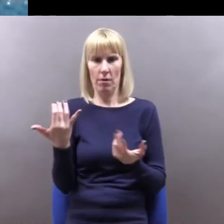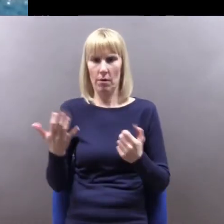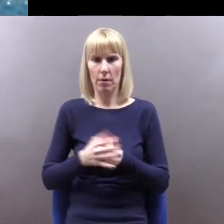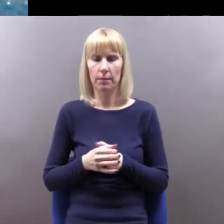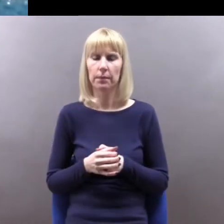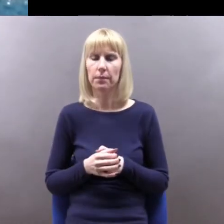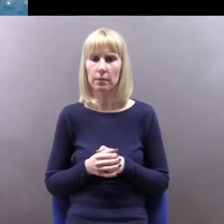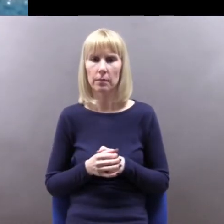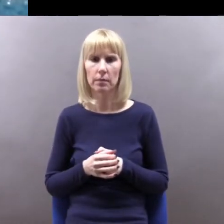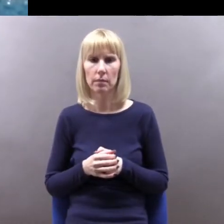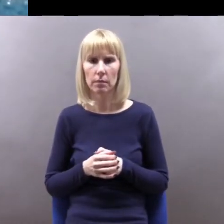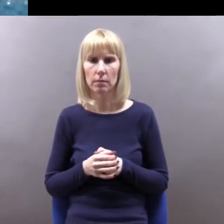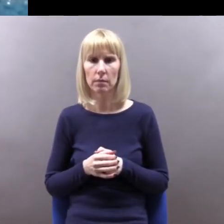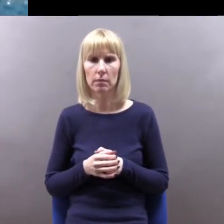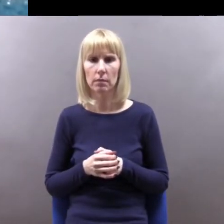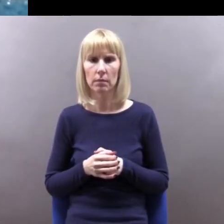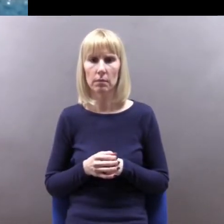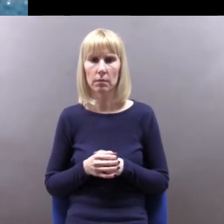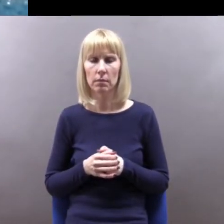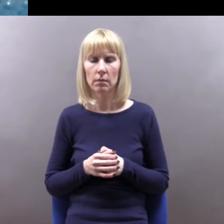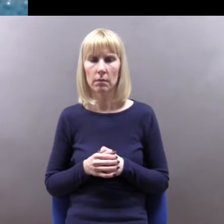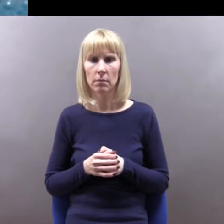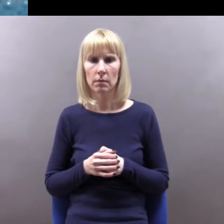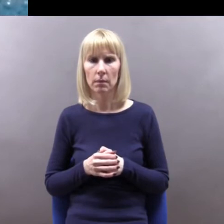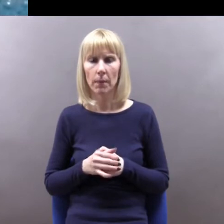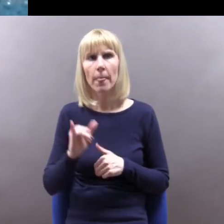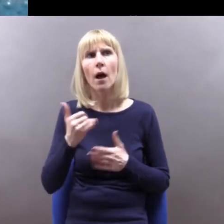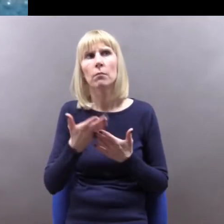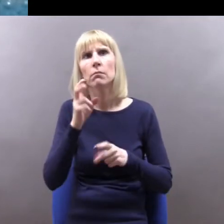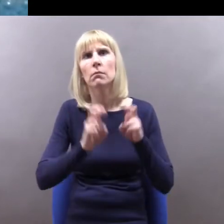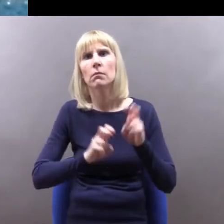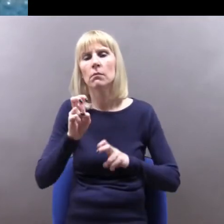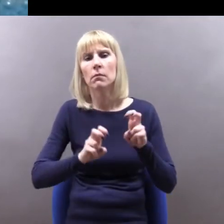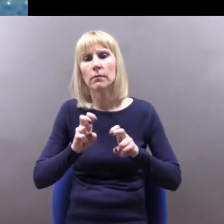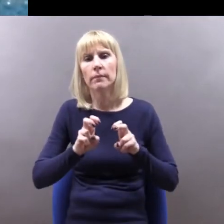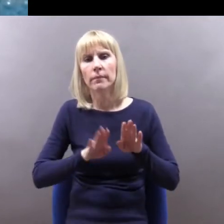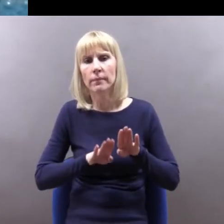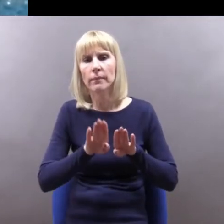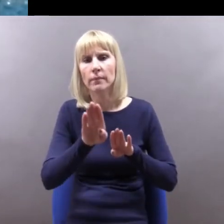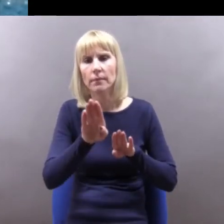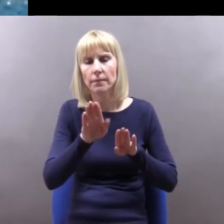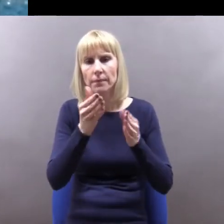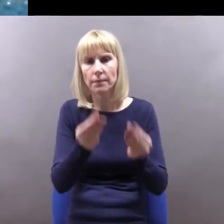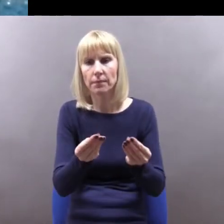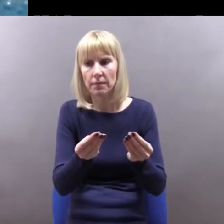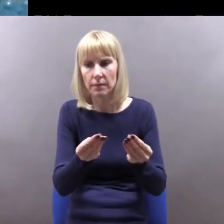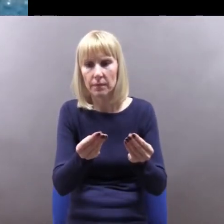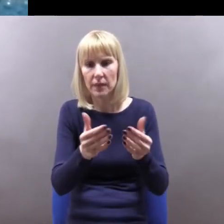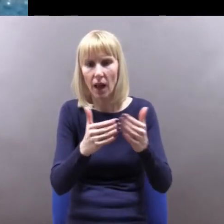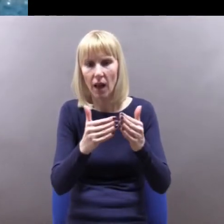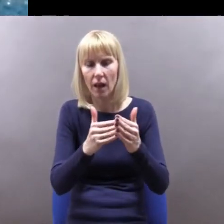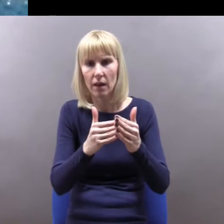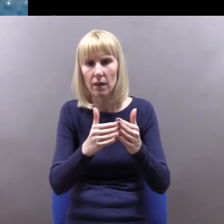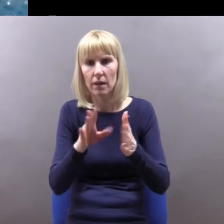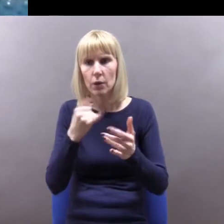tam padło też takie pytanie, że jakby się ta winda zatrzymała. Ja uważam, że łatwiej by